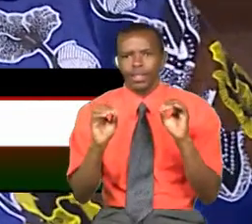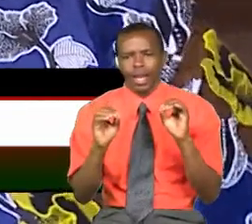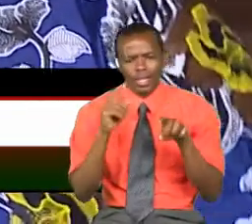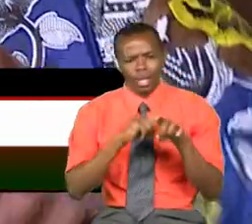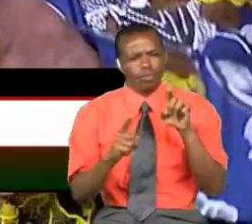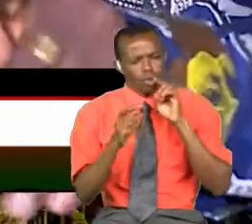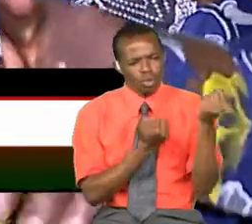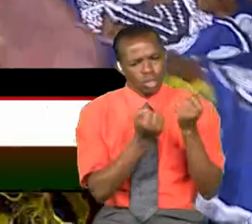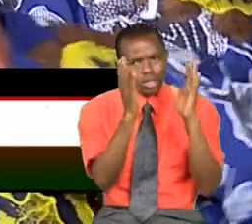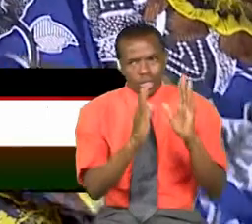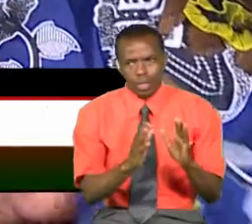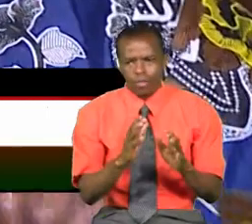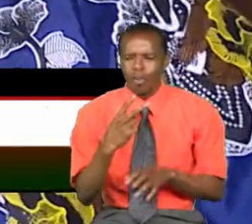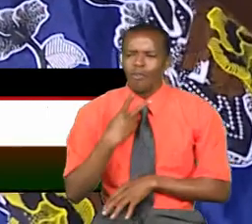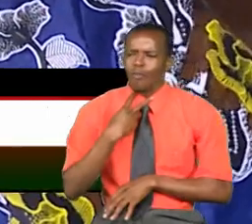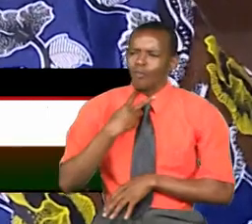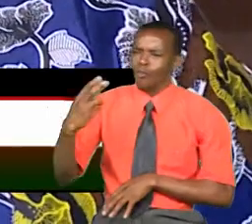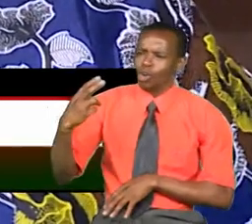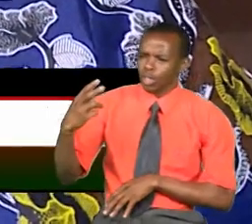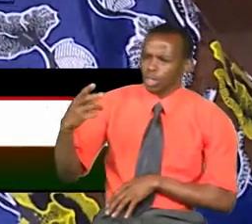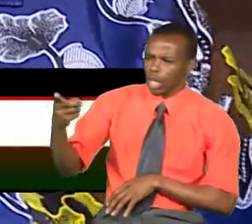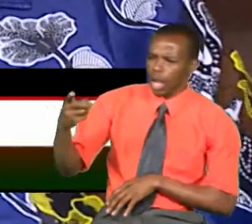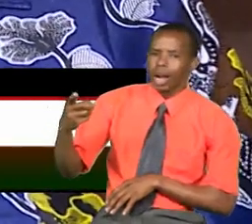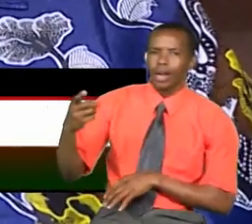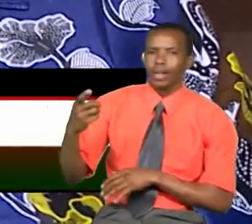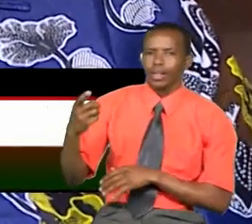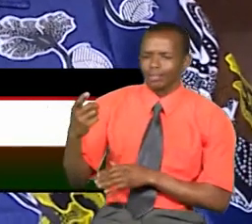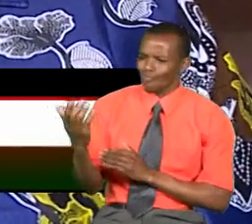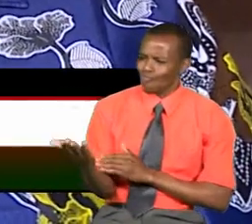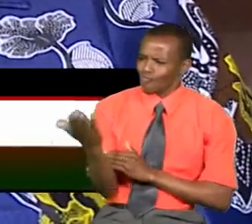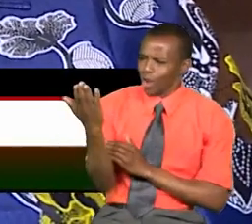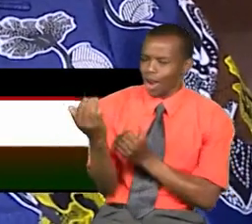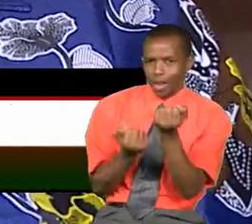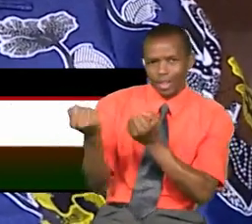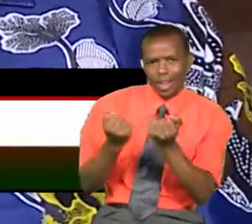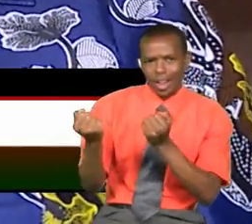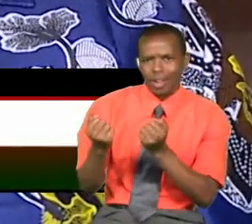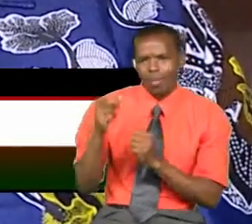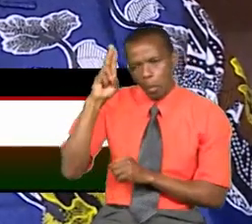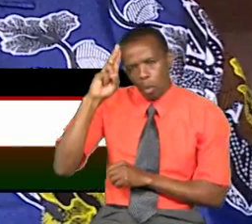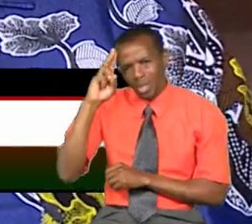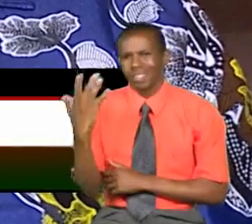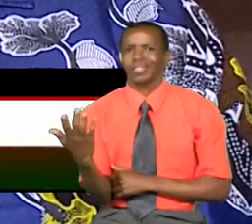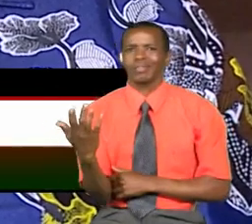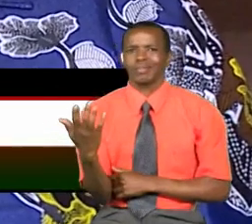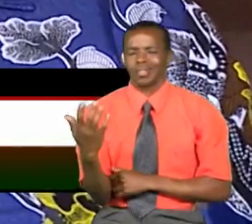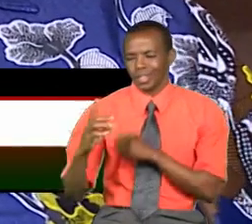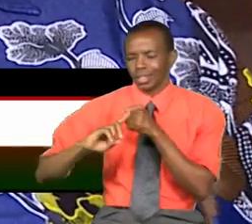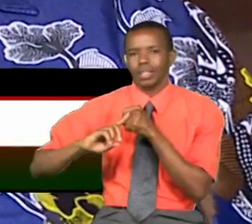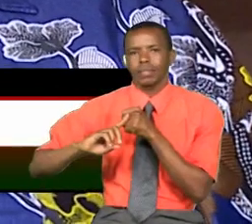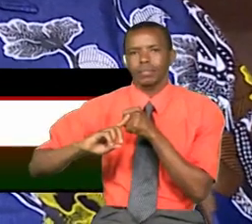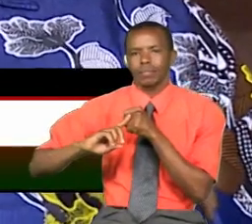Wainaina, sauti katoka pale kwenye Land Rover, alikuja na Land Rover, walikuwa kama askari kama sita